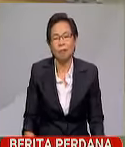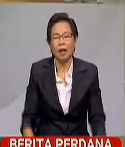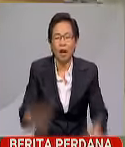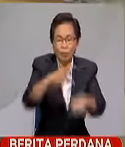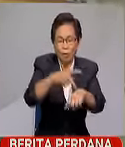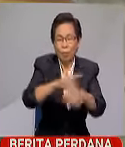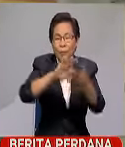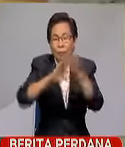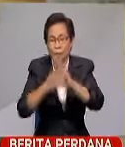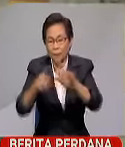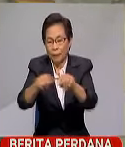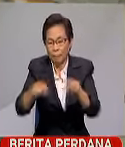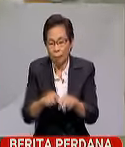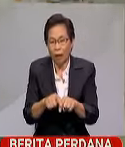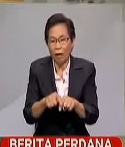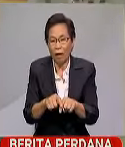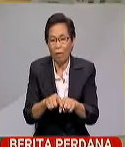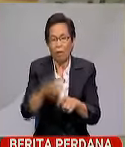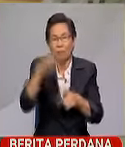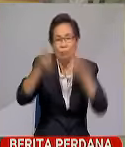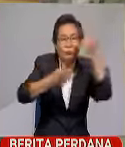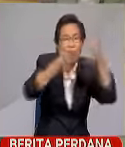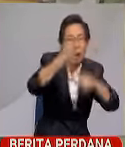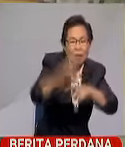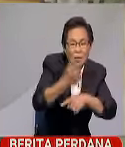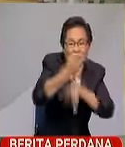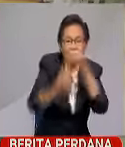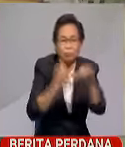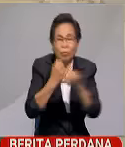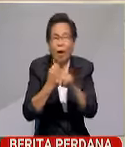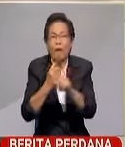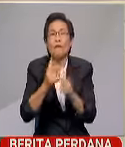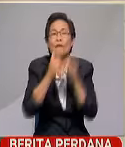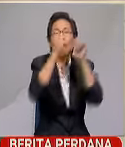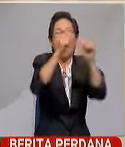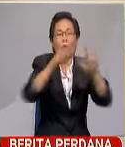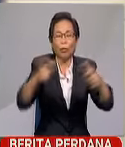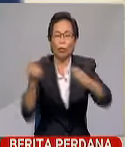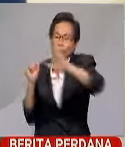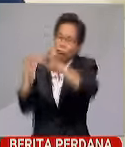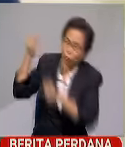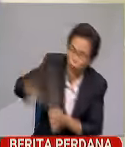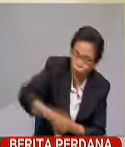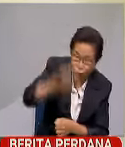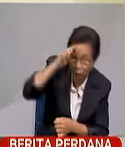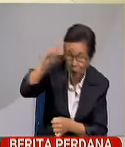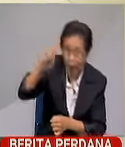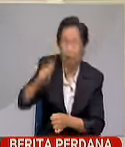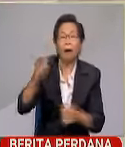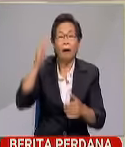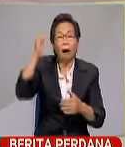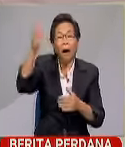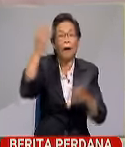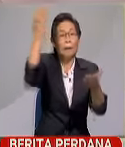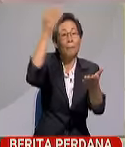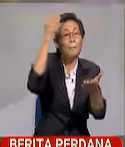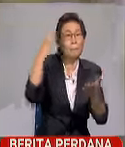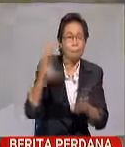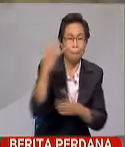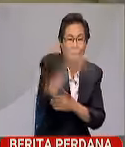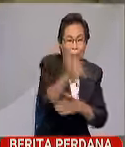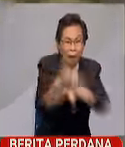Filipina menjadi destinasi siri jelajah program latihan antarabangsa pertama skuad judo Terengganu. Mereka juga bakal singgah ke